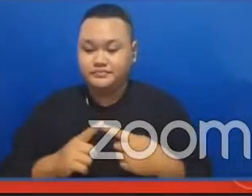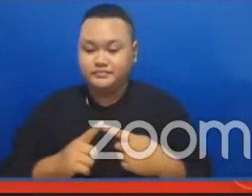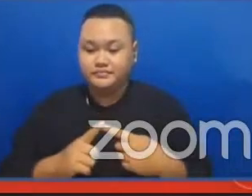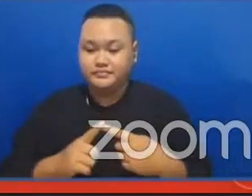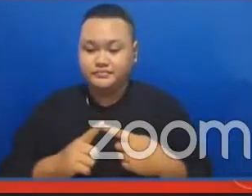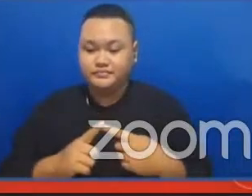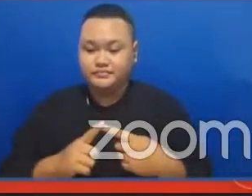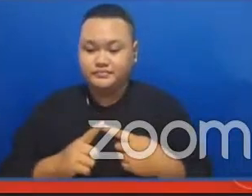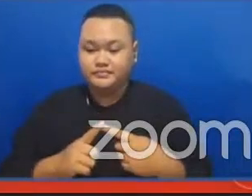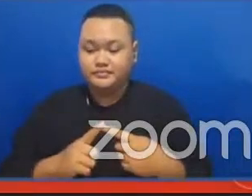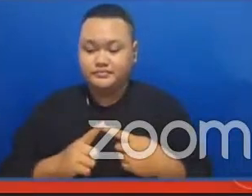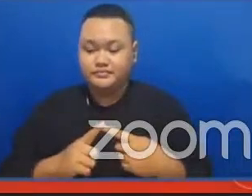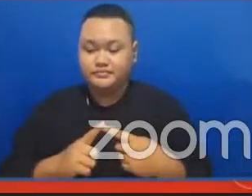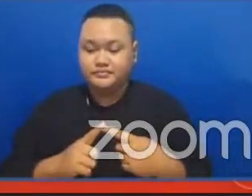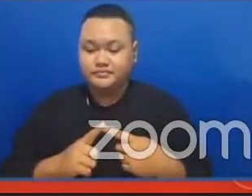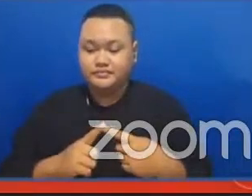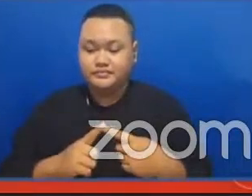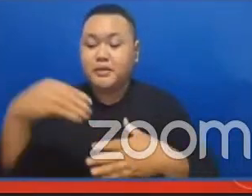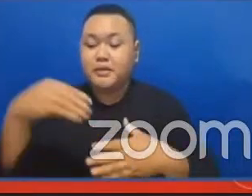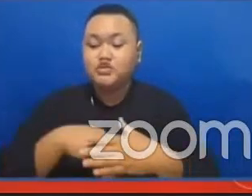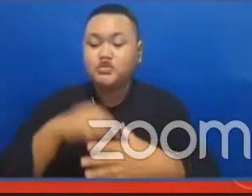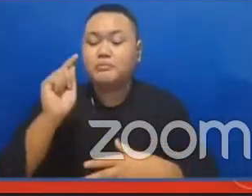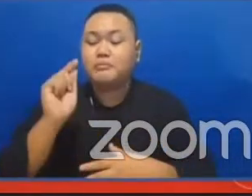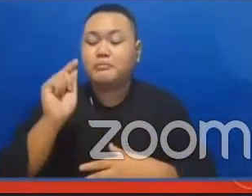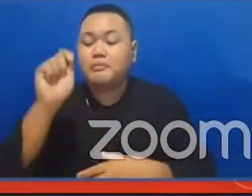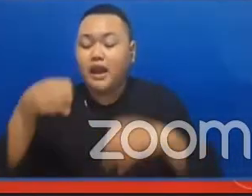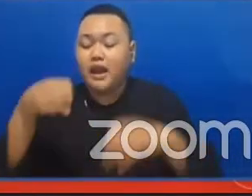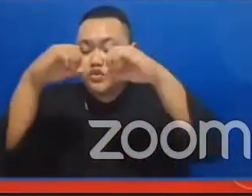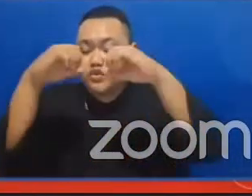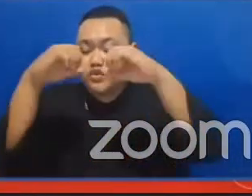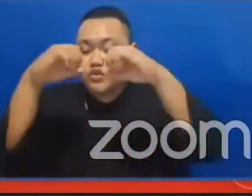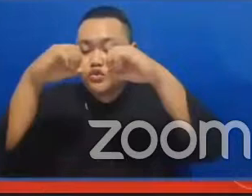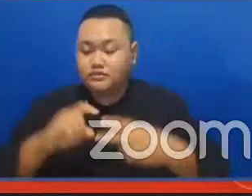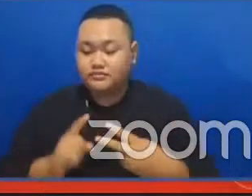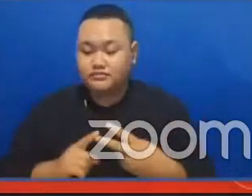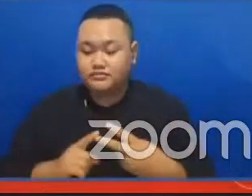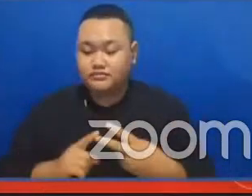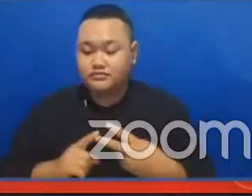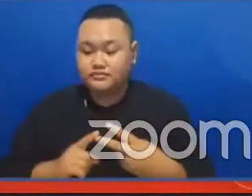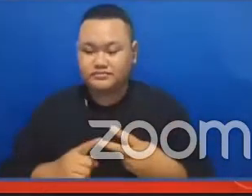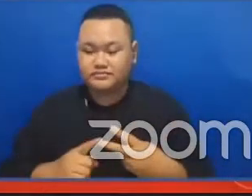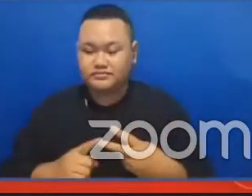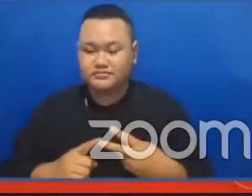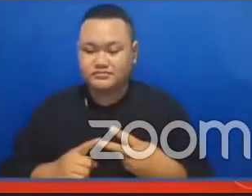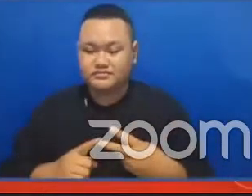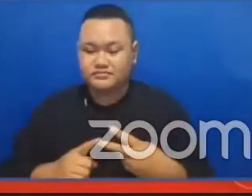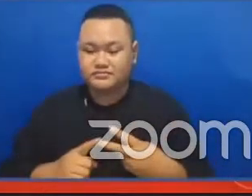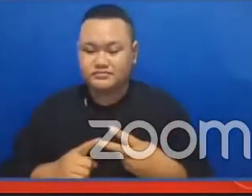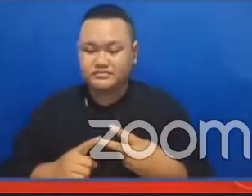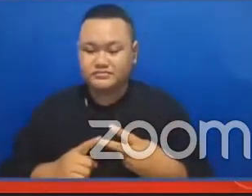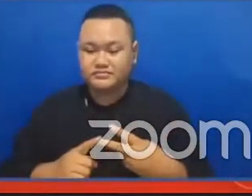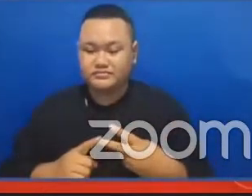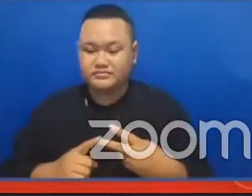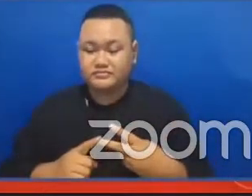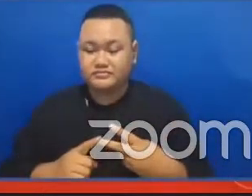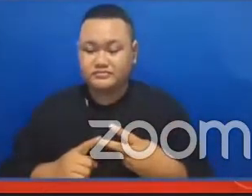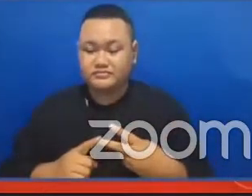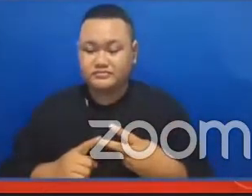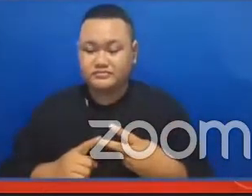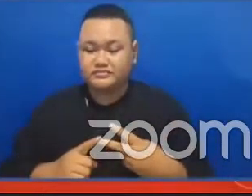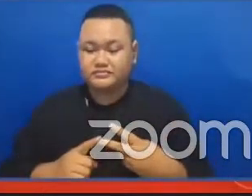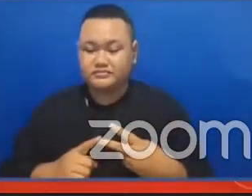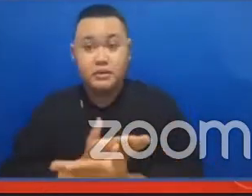Ibu login menggunakan akun Google Bapak Ibu. Yang kedua, saat ini di Kemdikbud Bapak